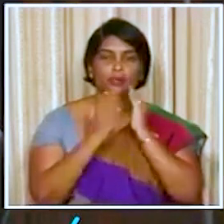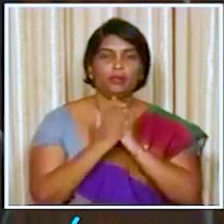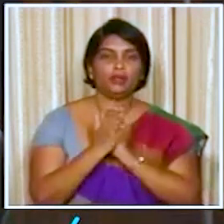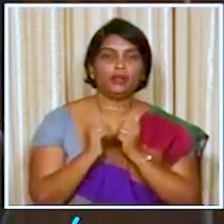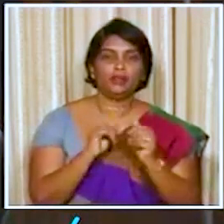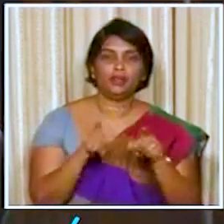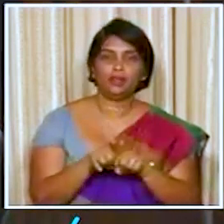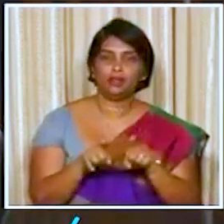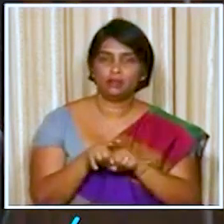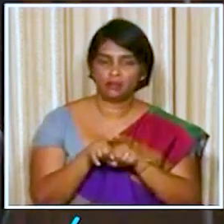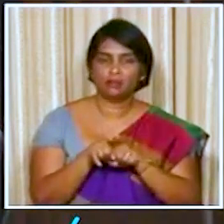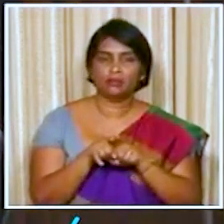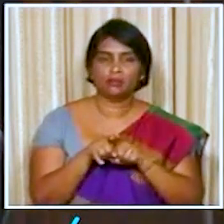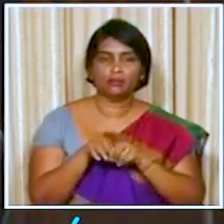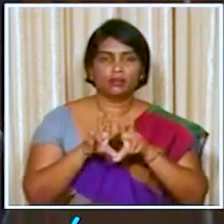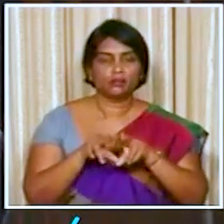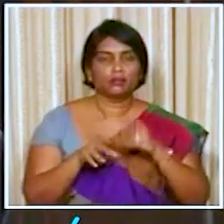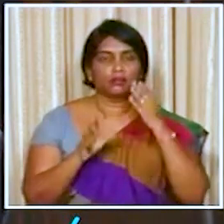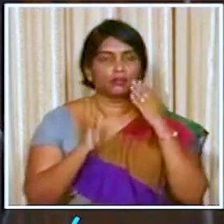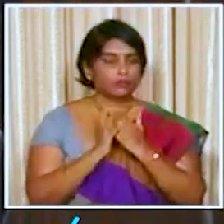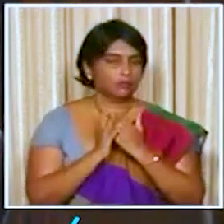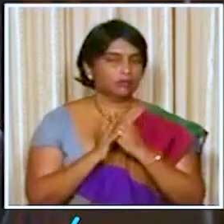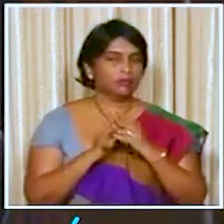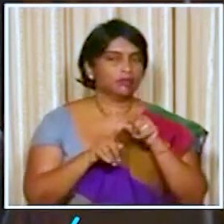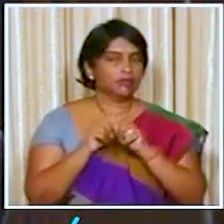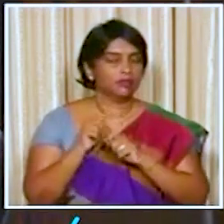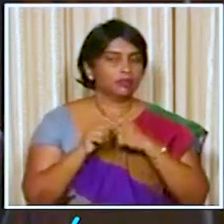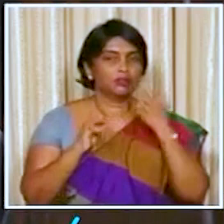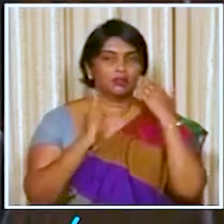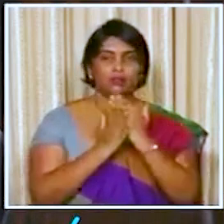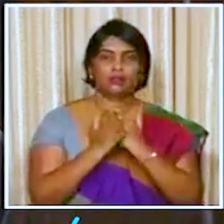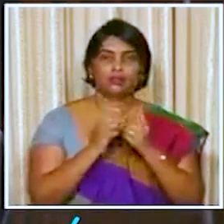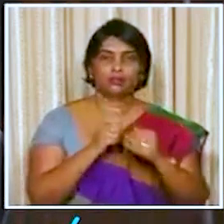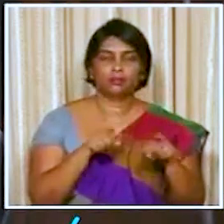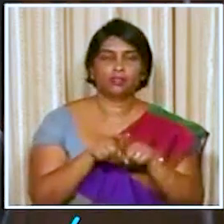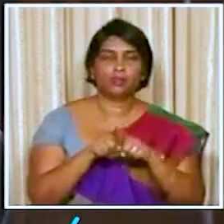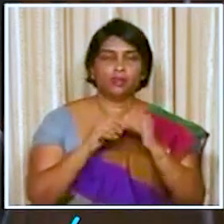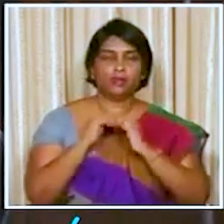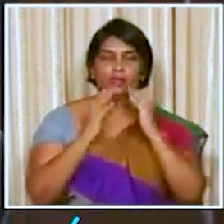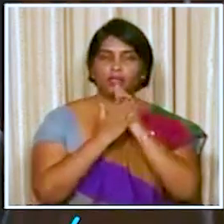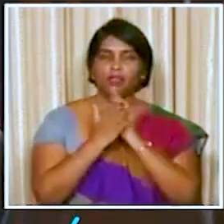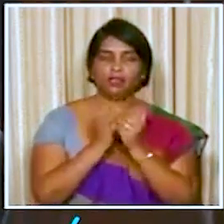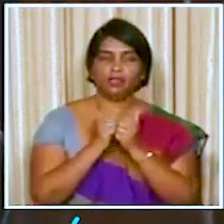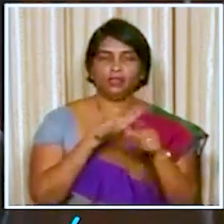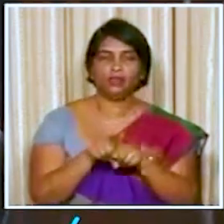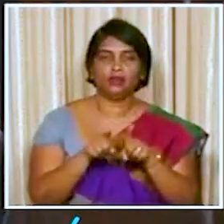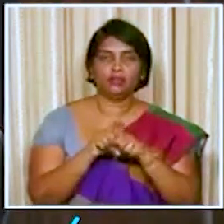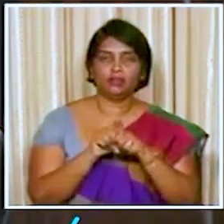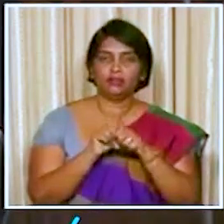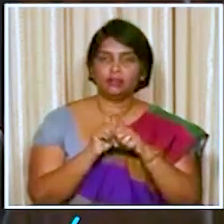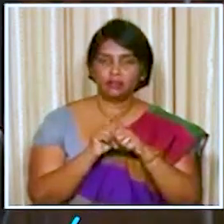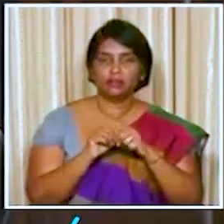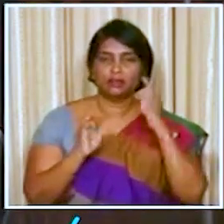පාවහන් කර්මාන්තයට යොදා ගන්නා සම් මේ වැඩබද්දට යටත් කරනවා. ඊළඟට අර